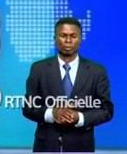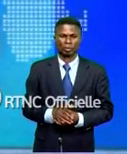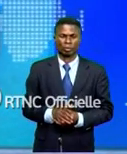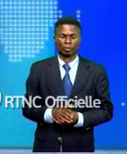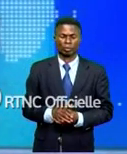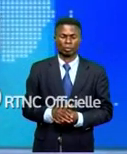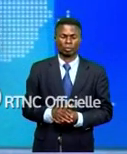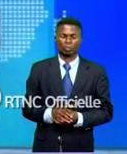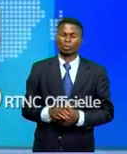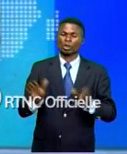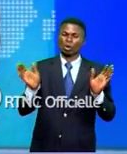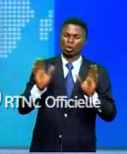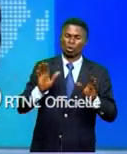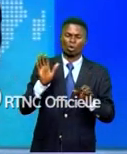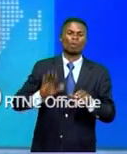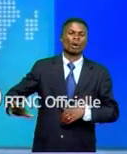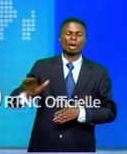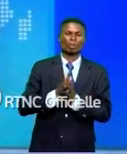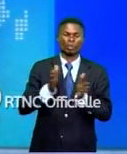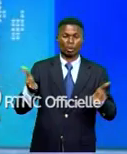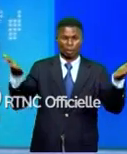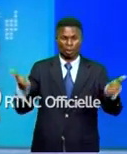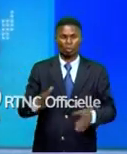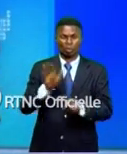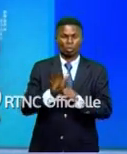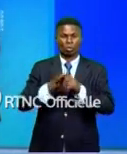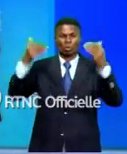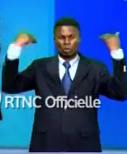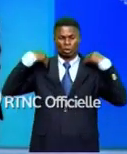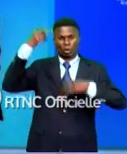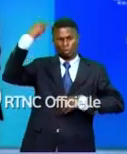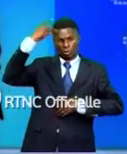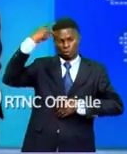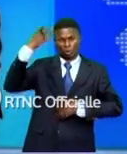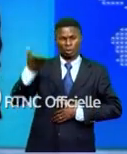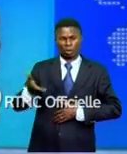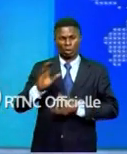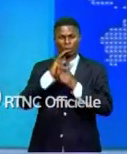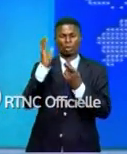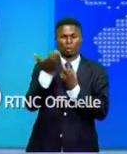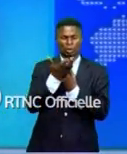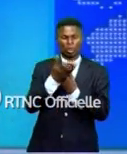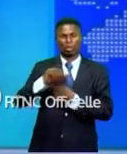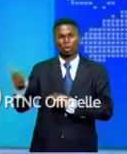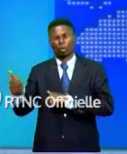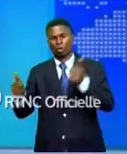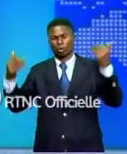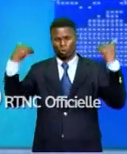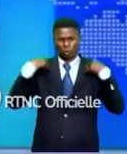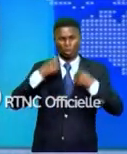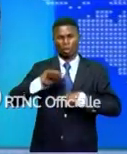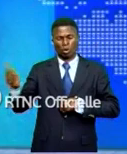Des hommages de toute une nation en présence de plusieurs personnalités du monde politique, culturel et autres.